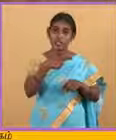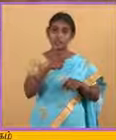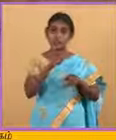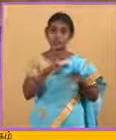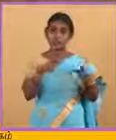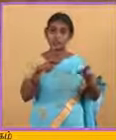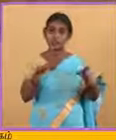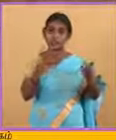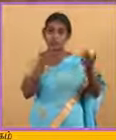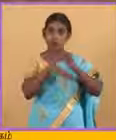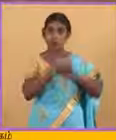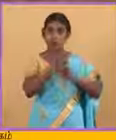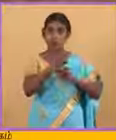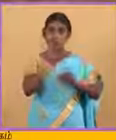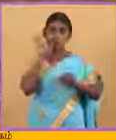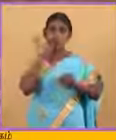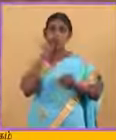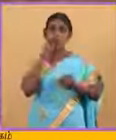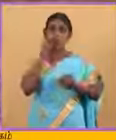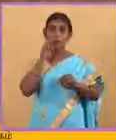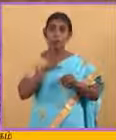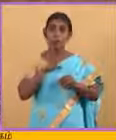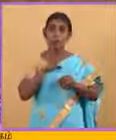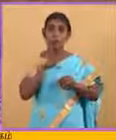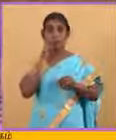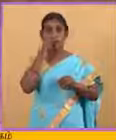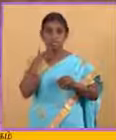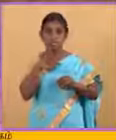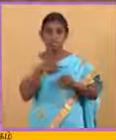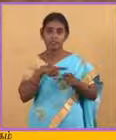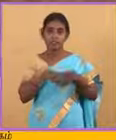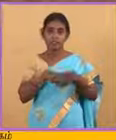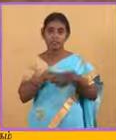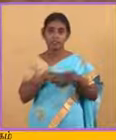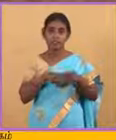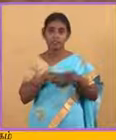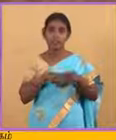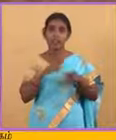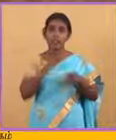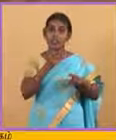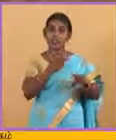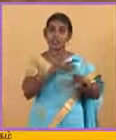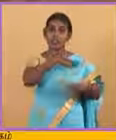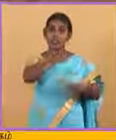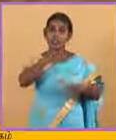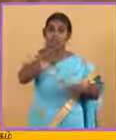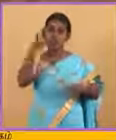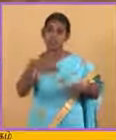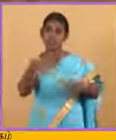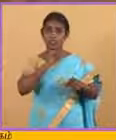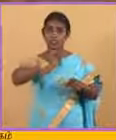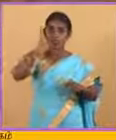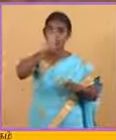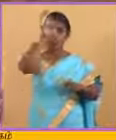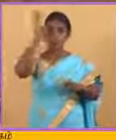ஒருவர் பாரி. இந்த பாரி பரம்பு மலையை ஆண்டவர். இந்த